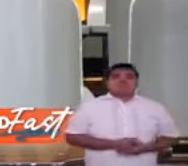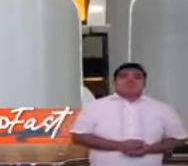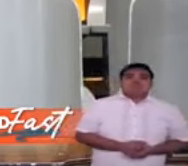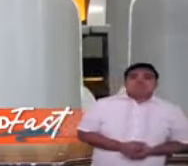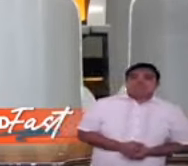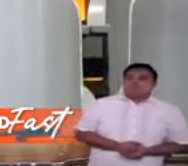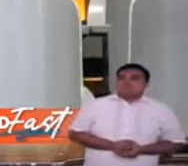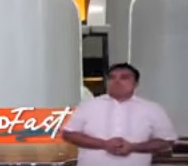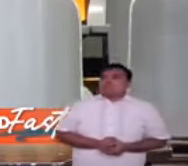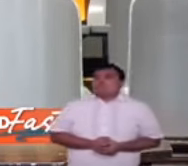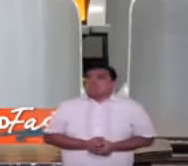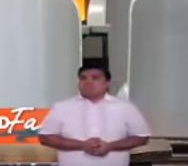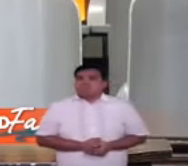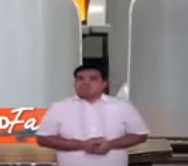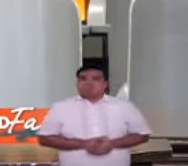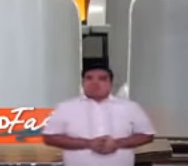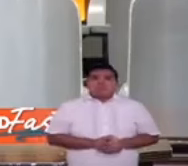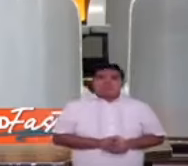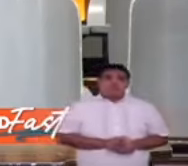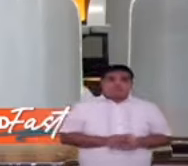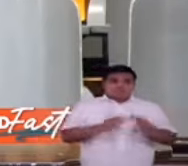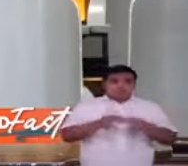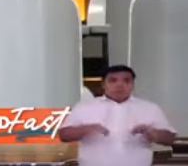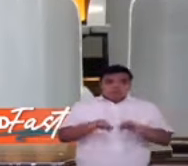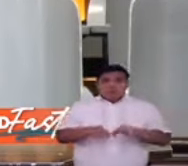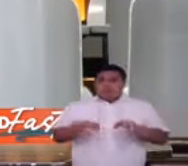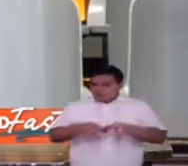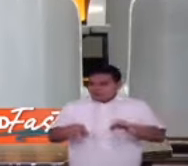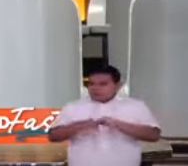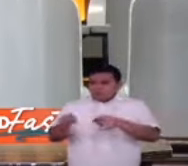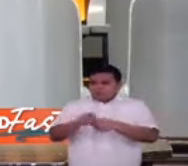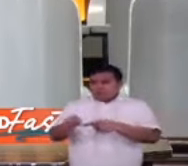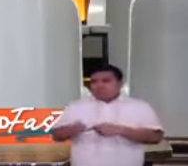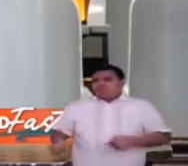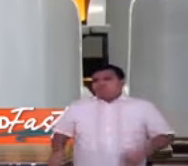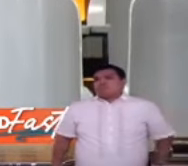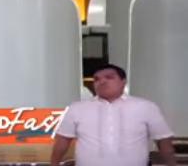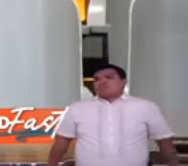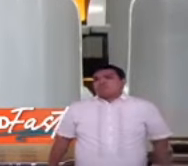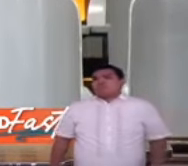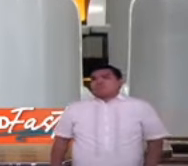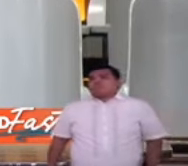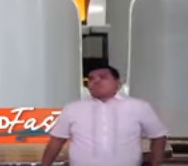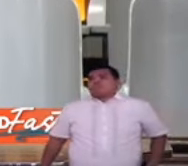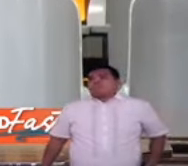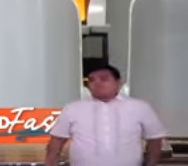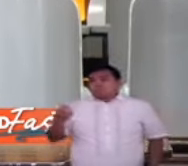Nananay itik diha, nananay ng itik. Lalaki niya, nananay itik.